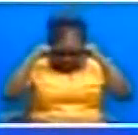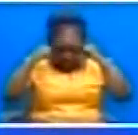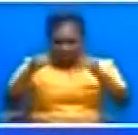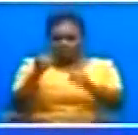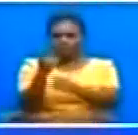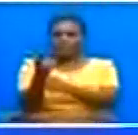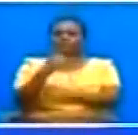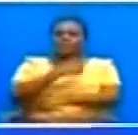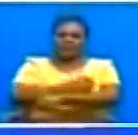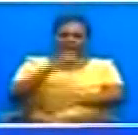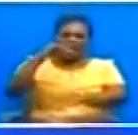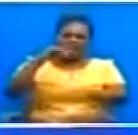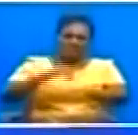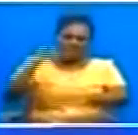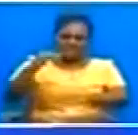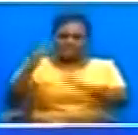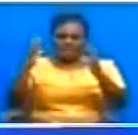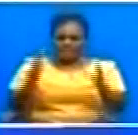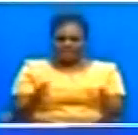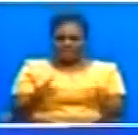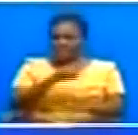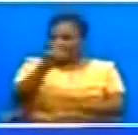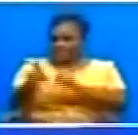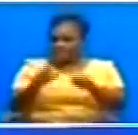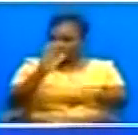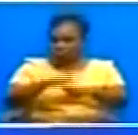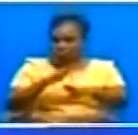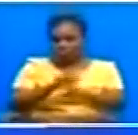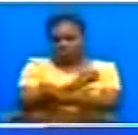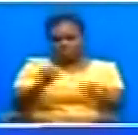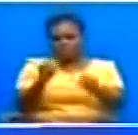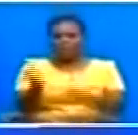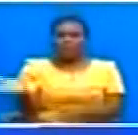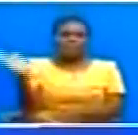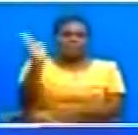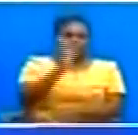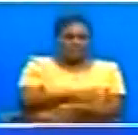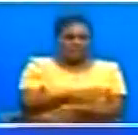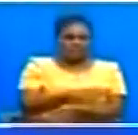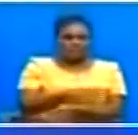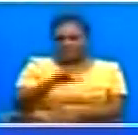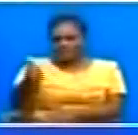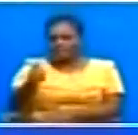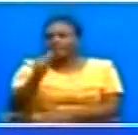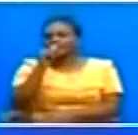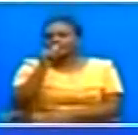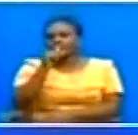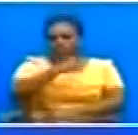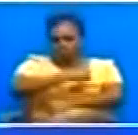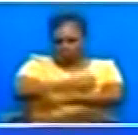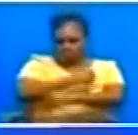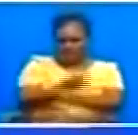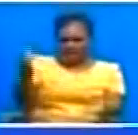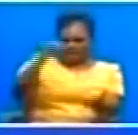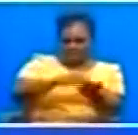hapa. Hiyo kitu ili affect yeye, hata hakufanya mtihani mzuri mpaka akarudi. Saa hii hata nimemweka kwa shule nyingine, anarudi tena kurudia form